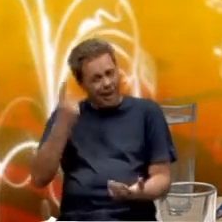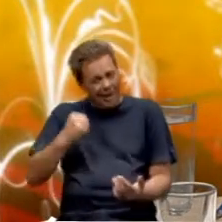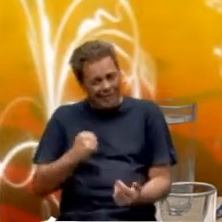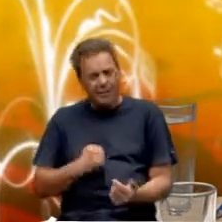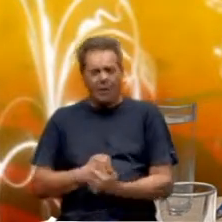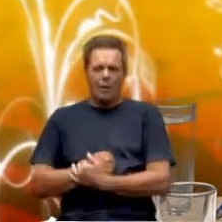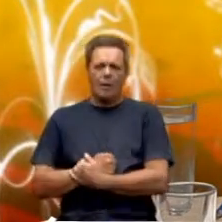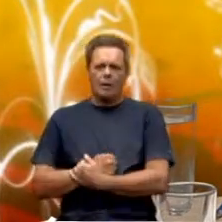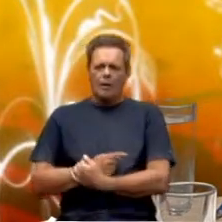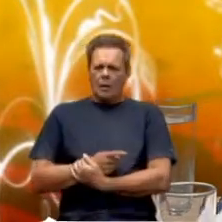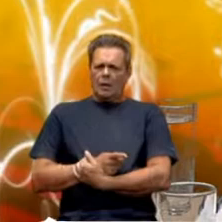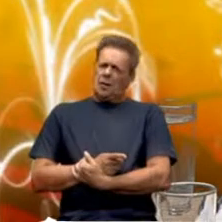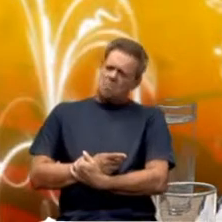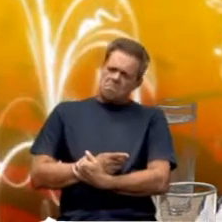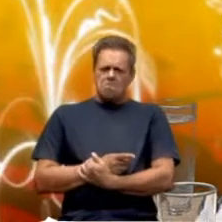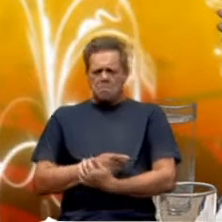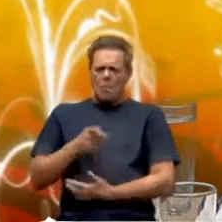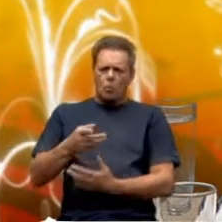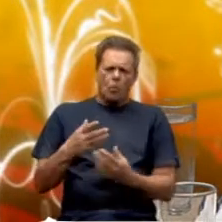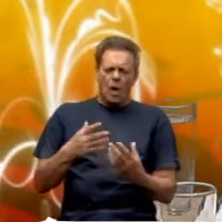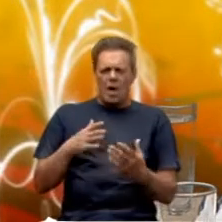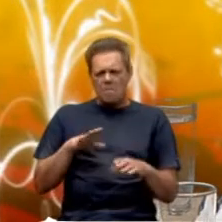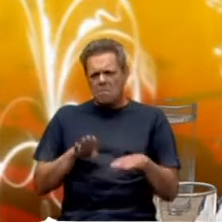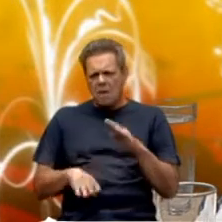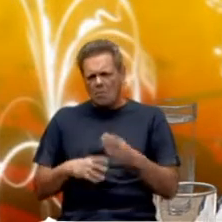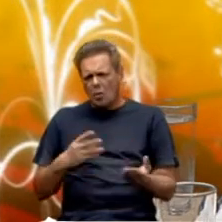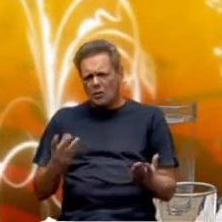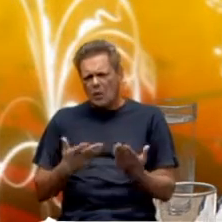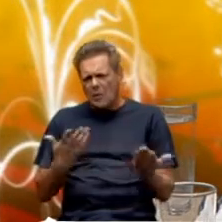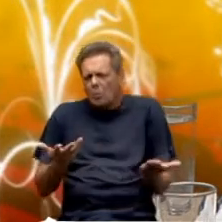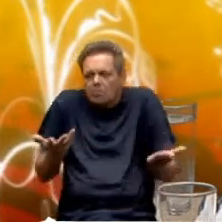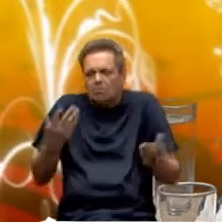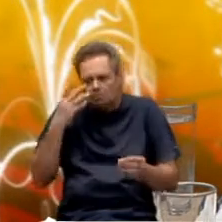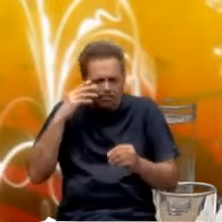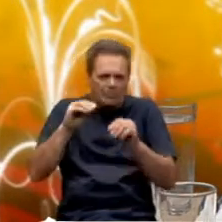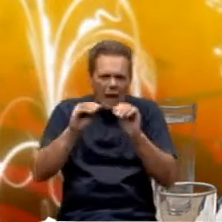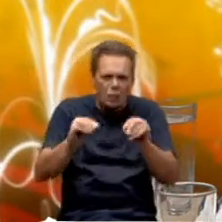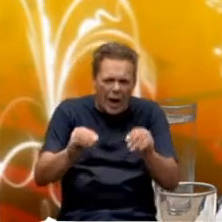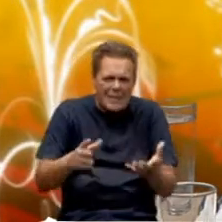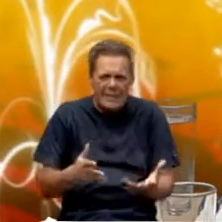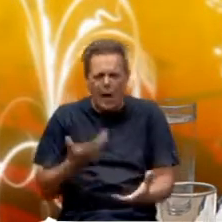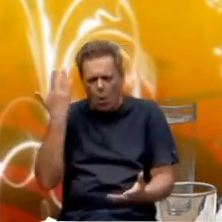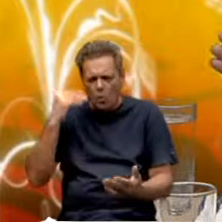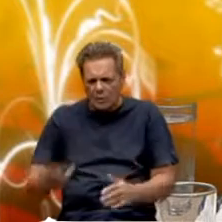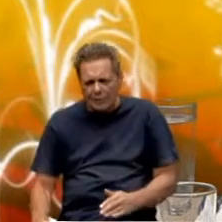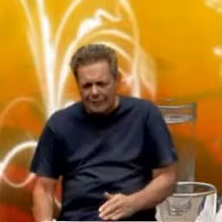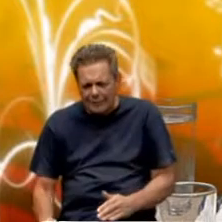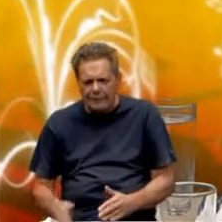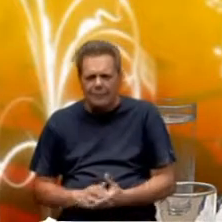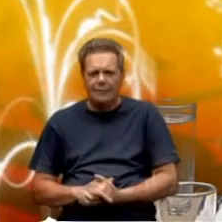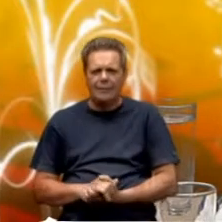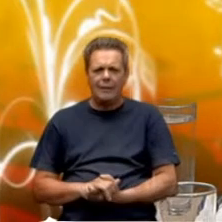je možda to što vi sad radite, ta edukacija. Od malih,